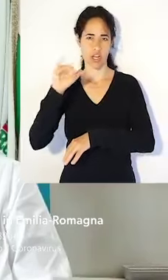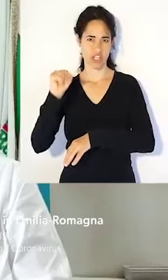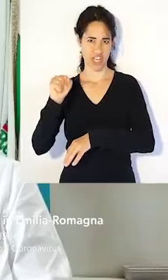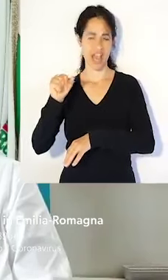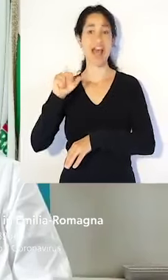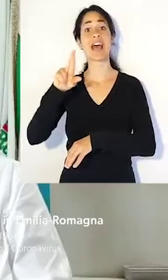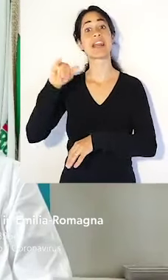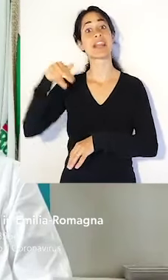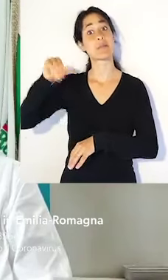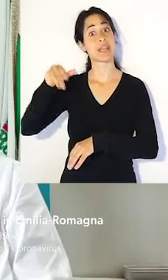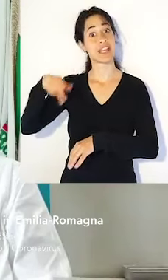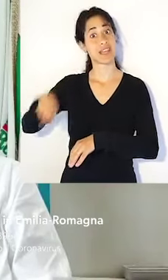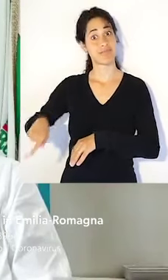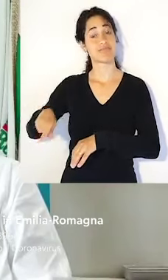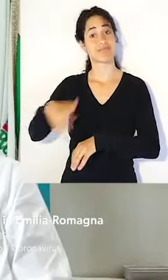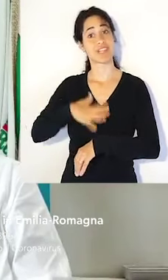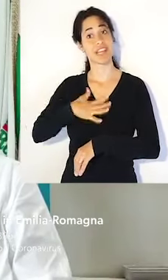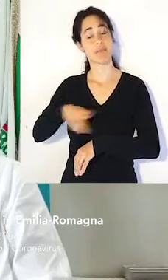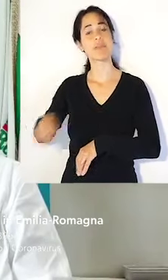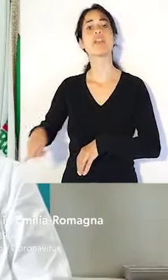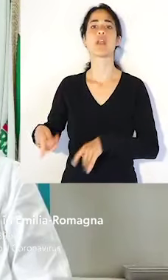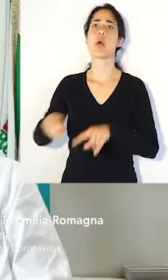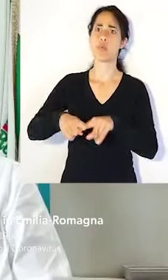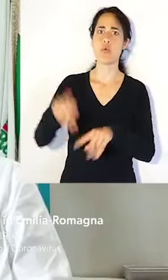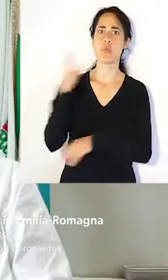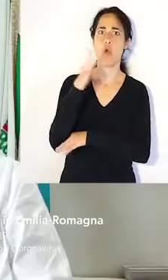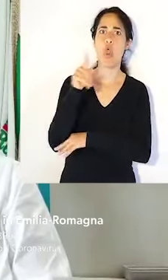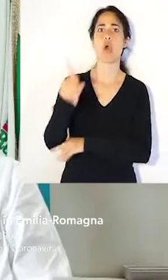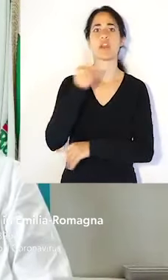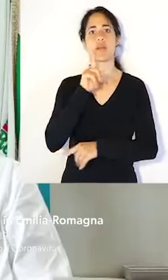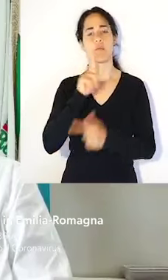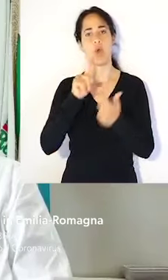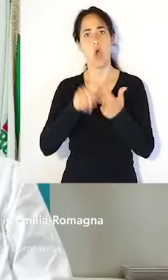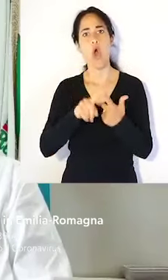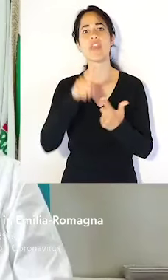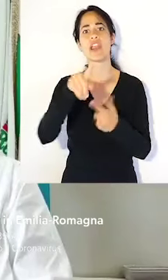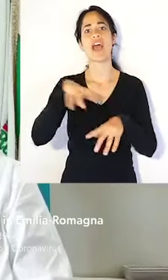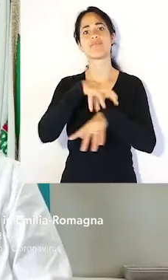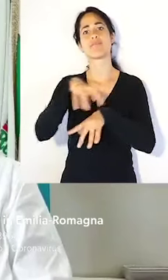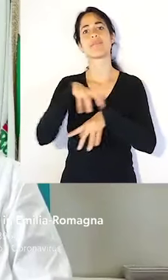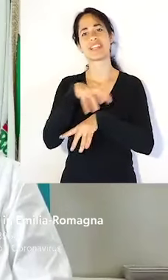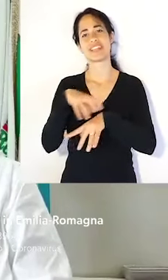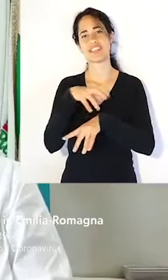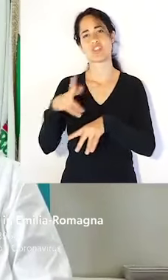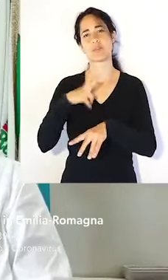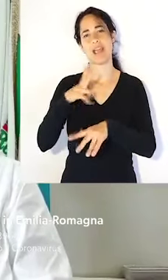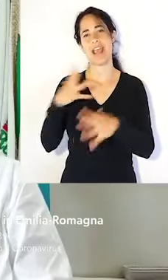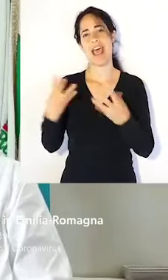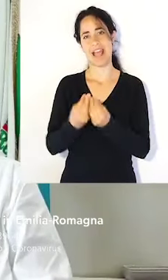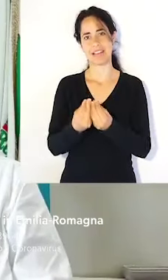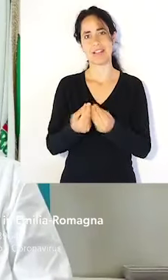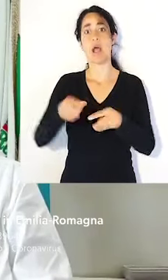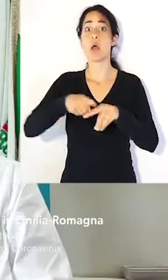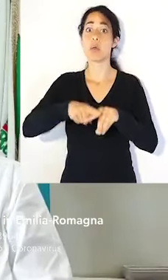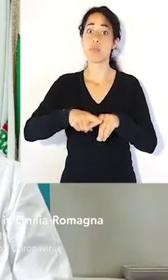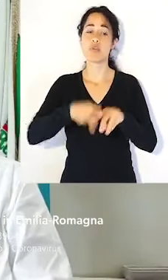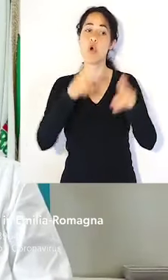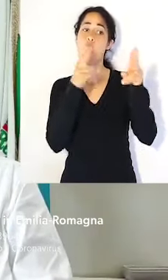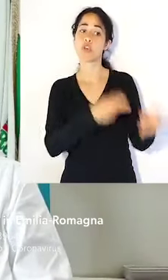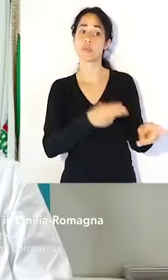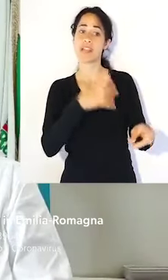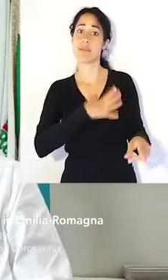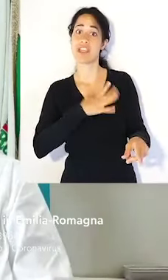abbiamo fatto col ministro Speranza a Bologna, a Modena, a Parma e poi abbiamo anche visitato